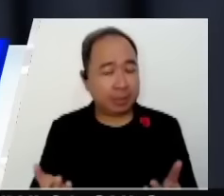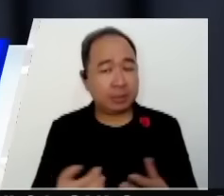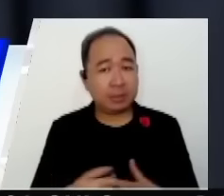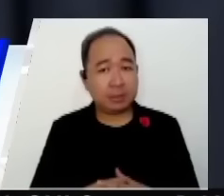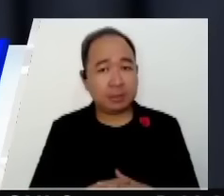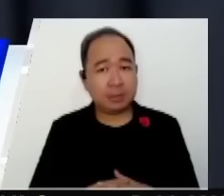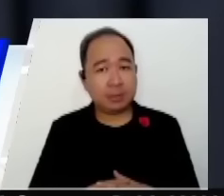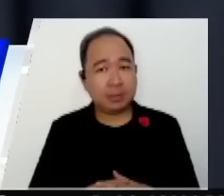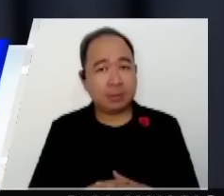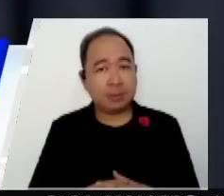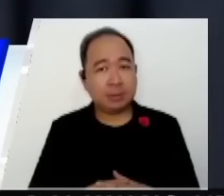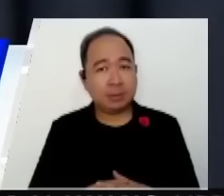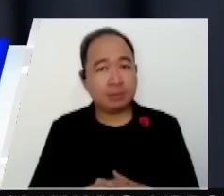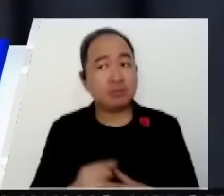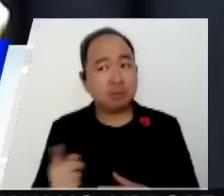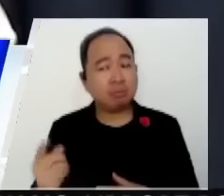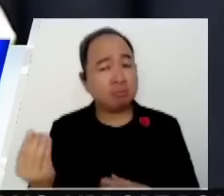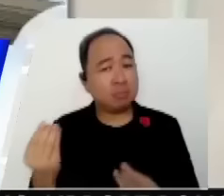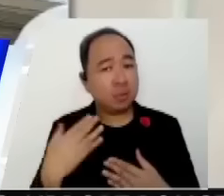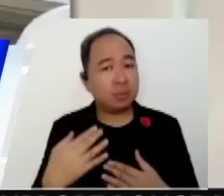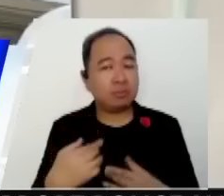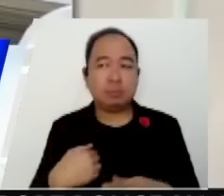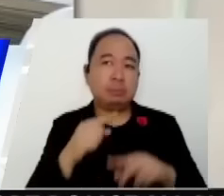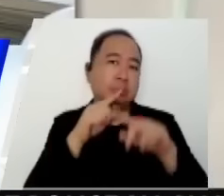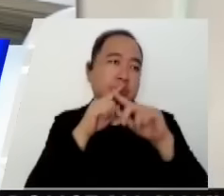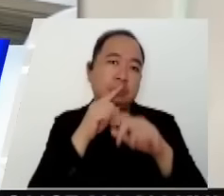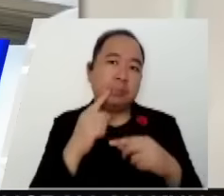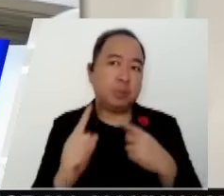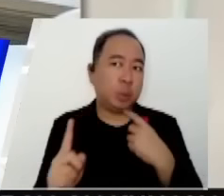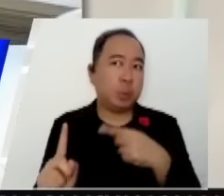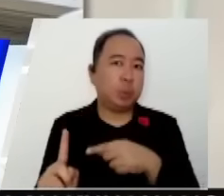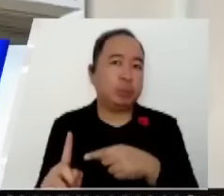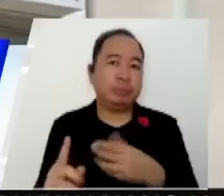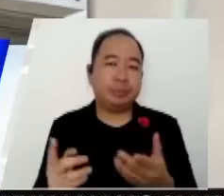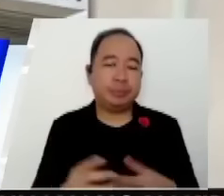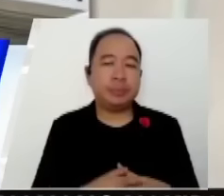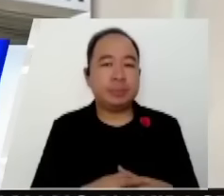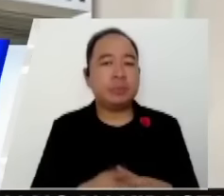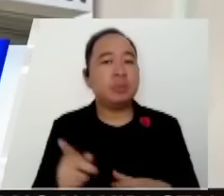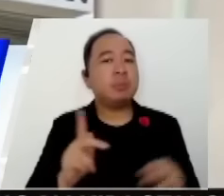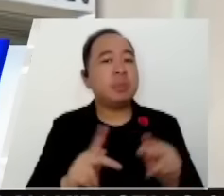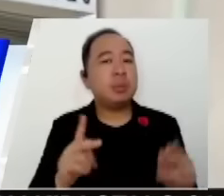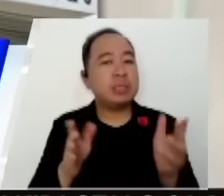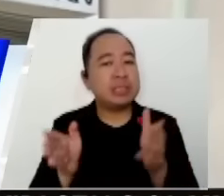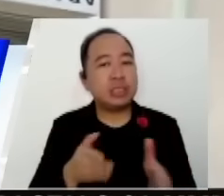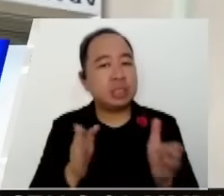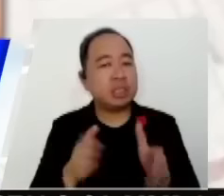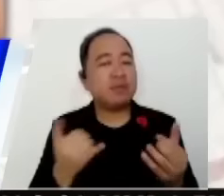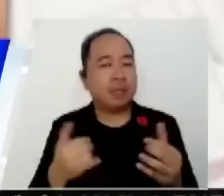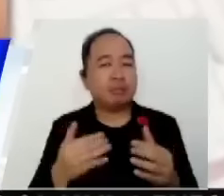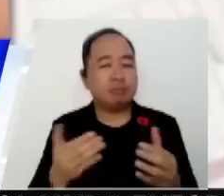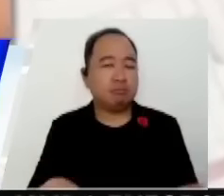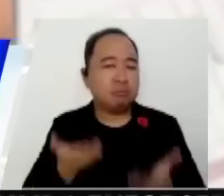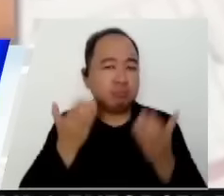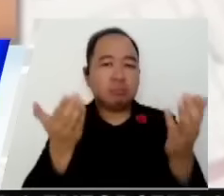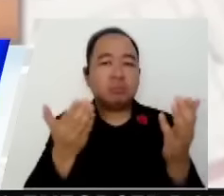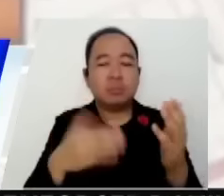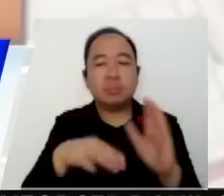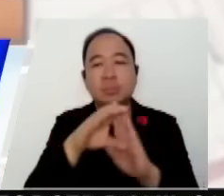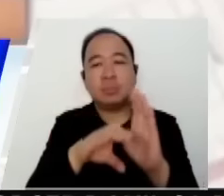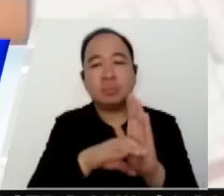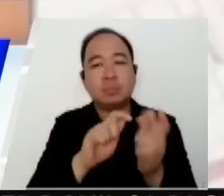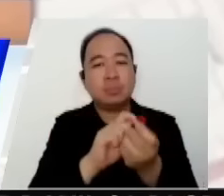Yun ang sabi sa akin. Oh, hindi ko na sabihin kung sino. Sa ilalim ng People's Initiative, isinusulong ang charter change para gawing joint